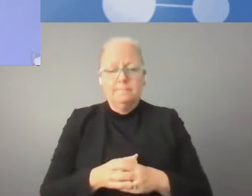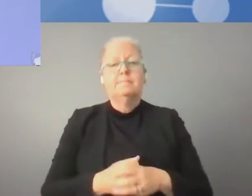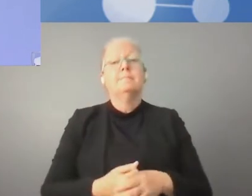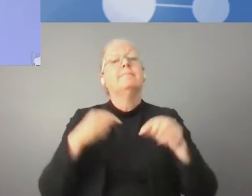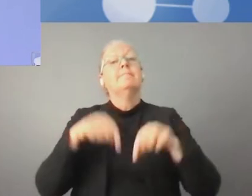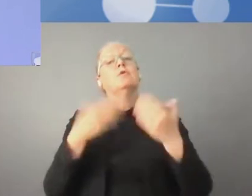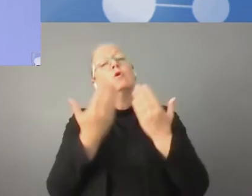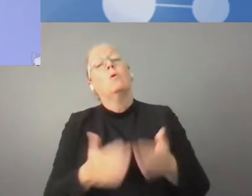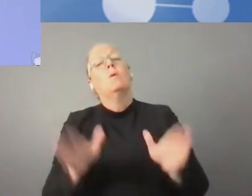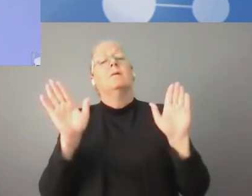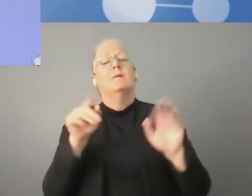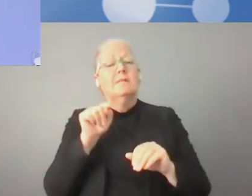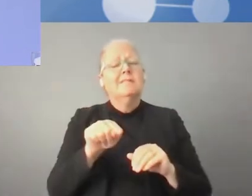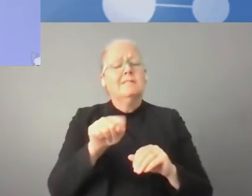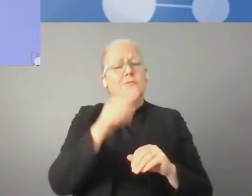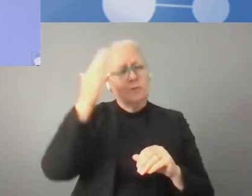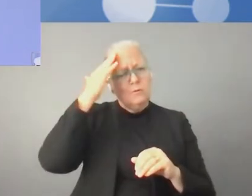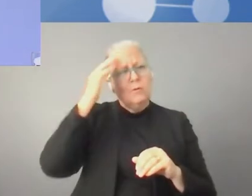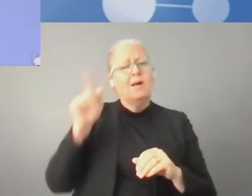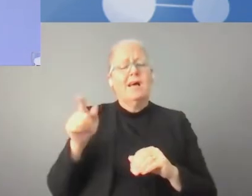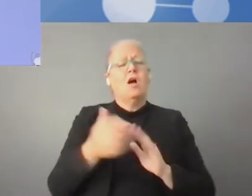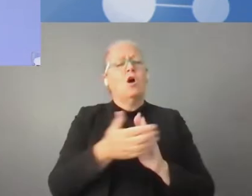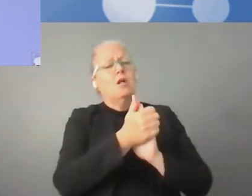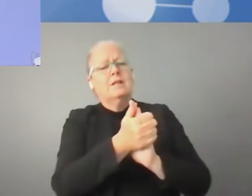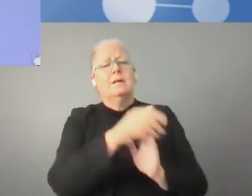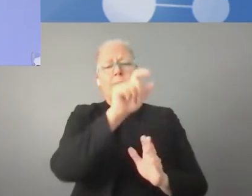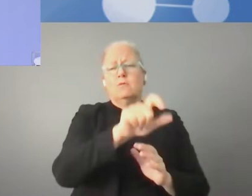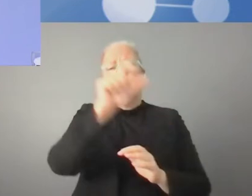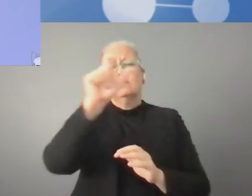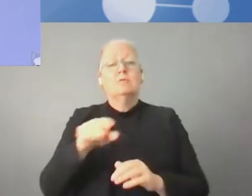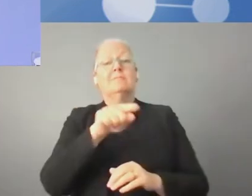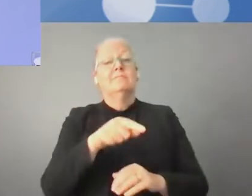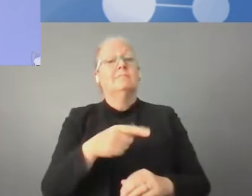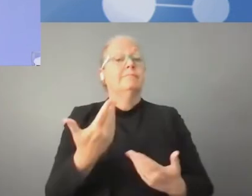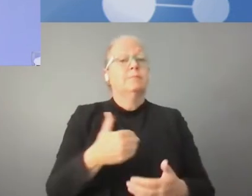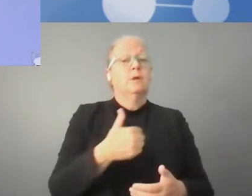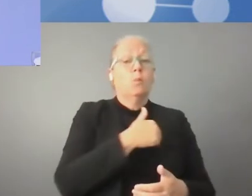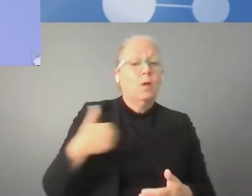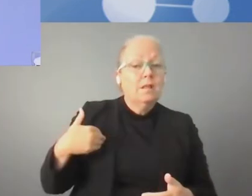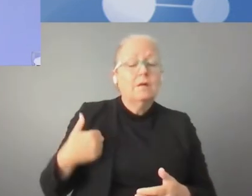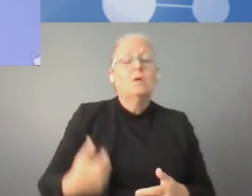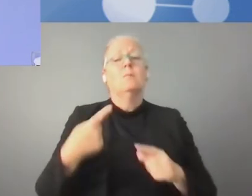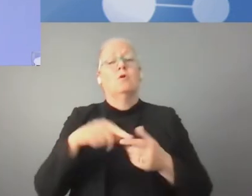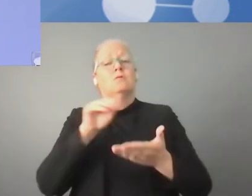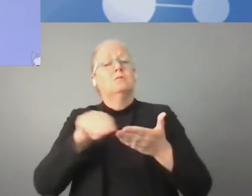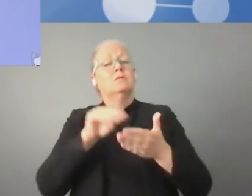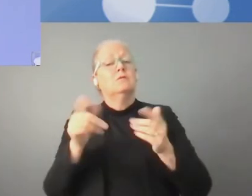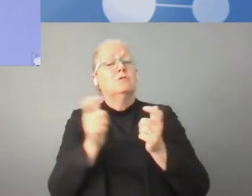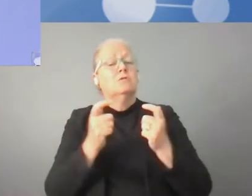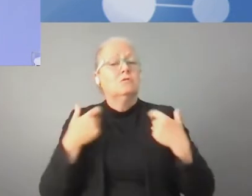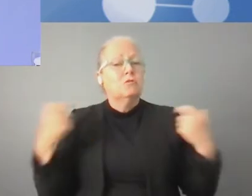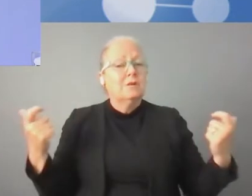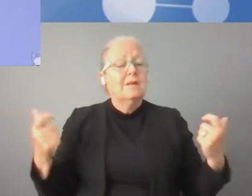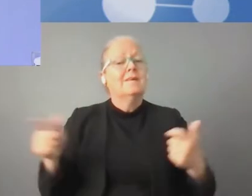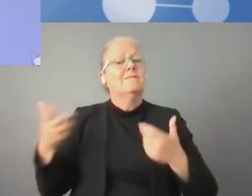在线的和在场的，在这次开幕式上， 我们已经听到了各方面的一些